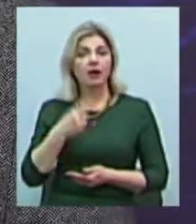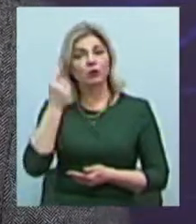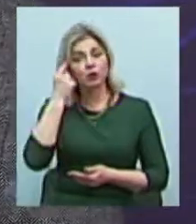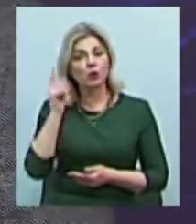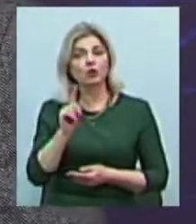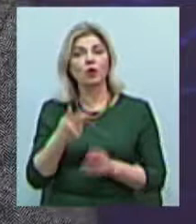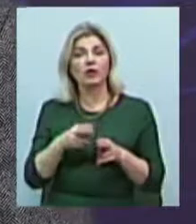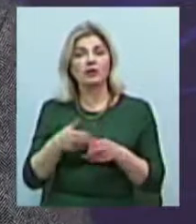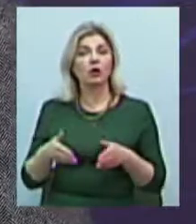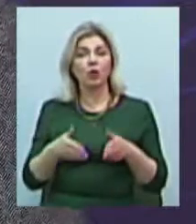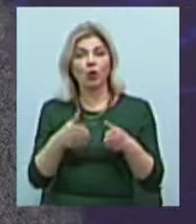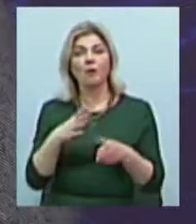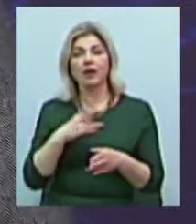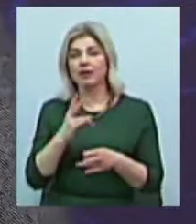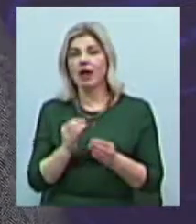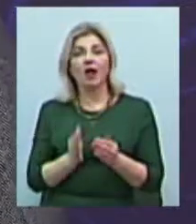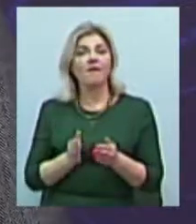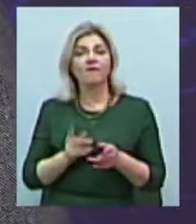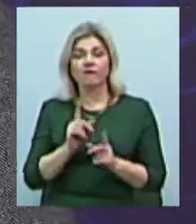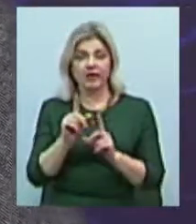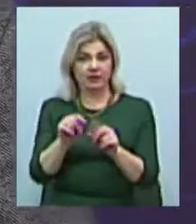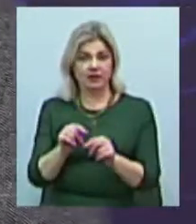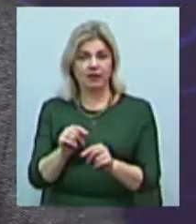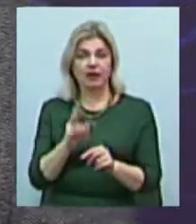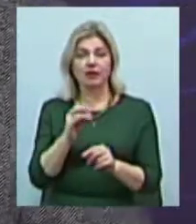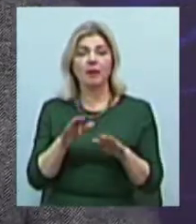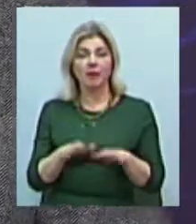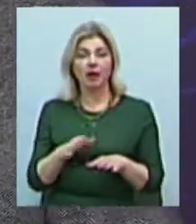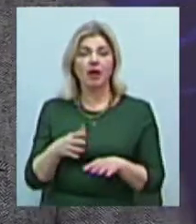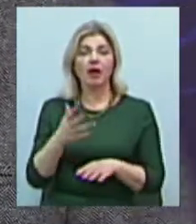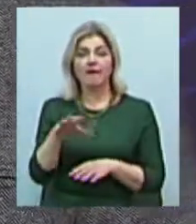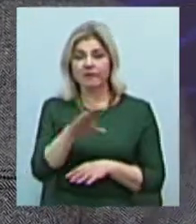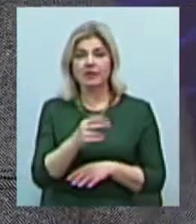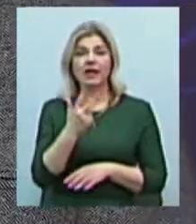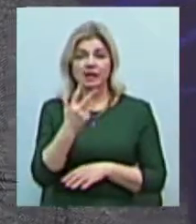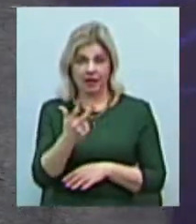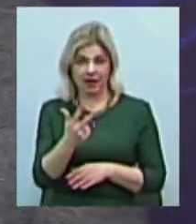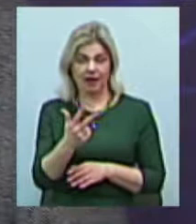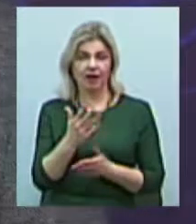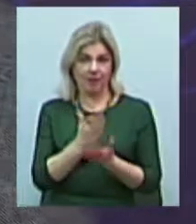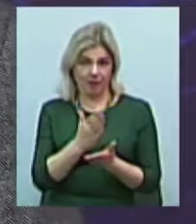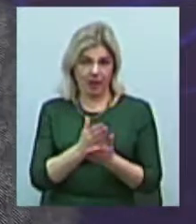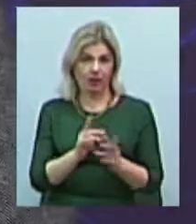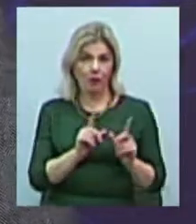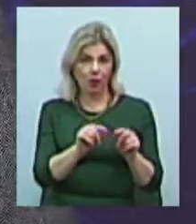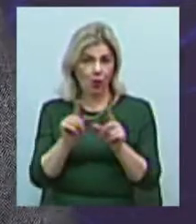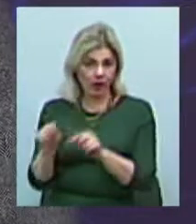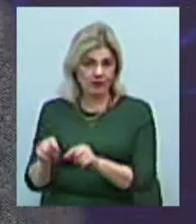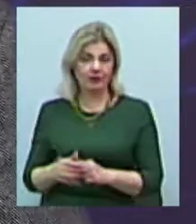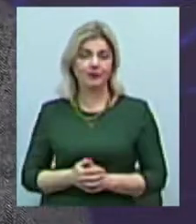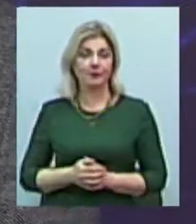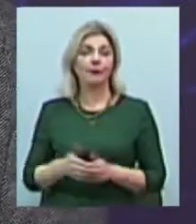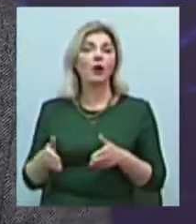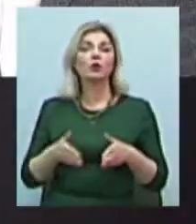була майже непроїзна, особливо в населених пунктах. Я вибачаюсь, вони всі 3 були непроїзні. Так. Дорога, яка йде